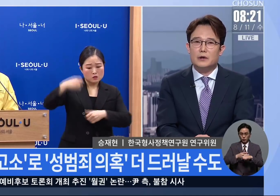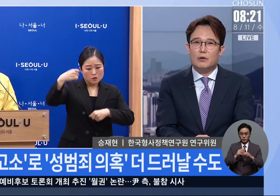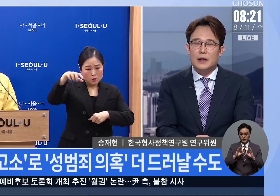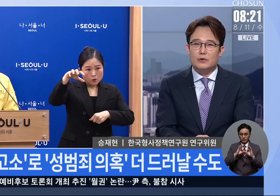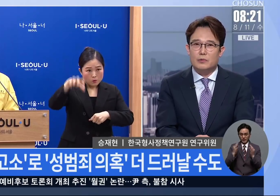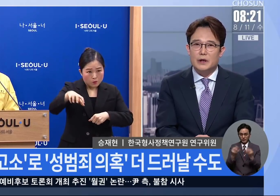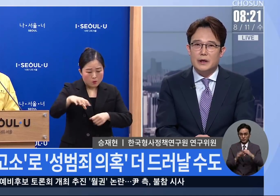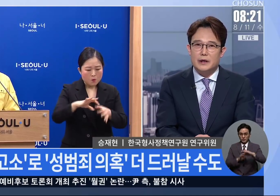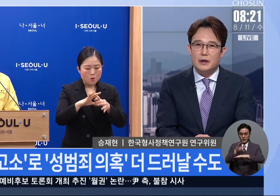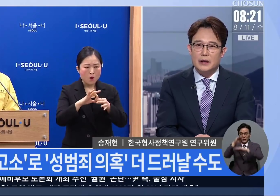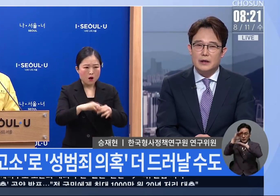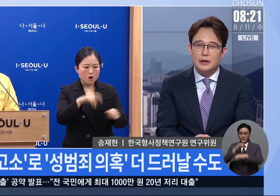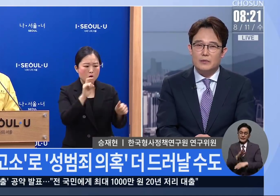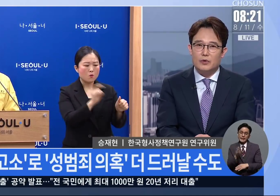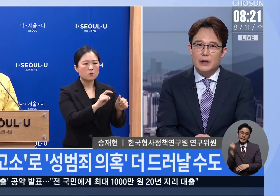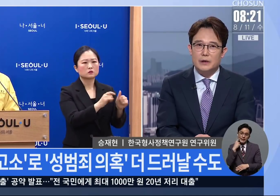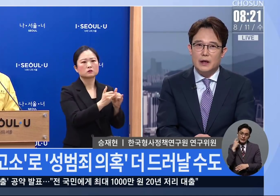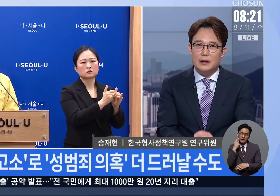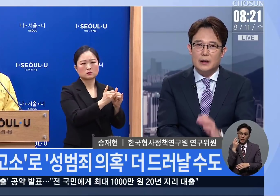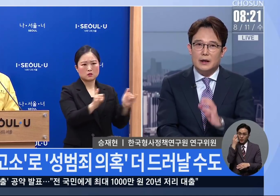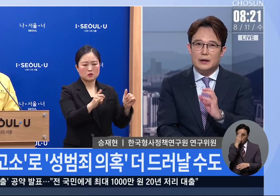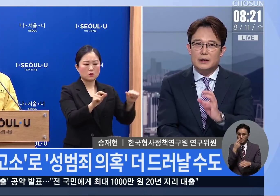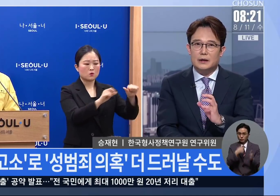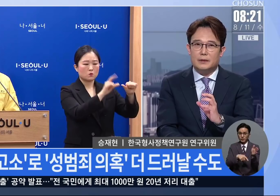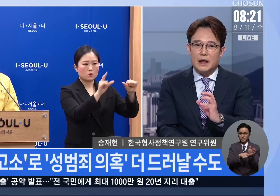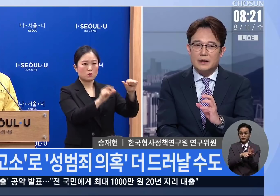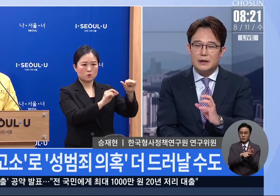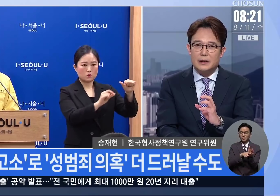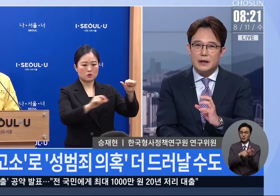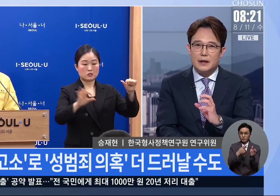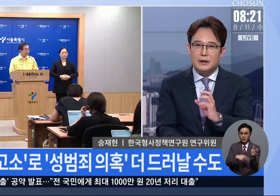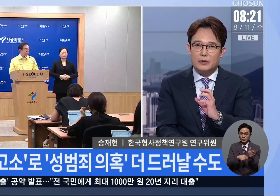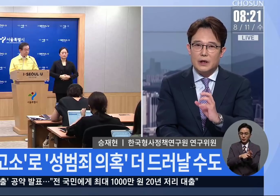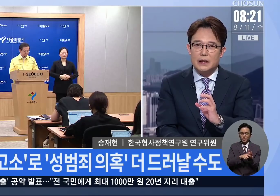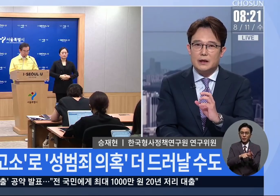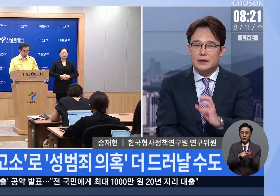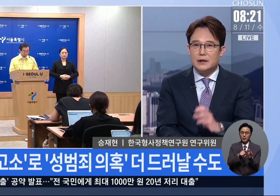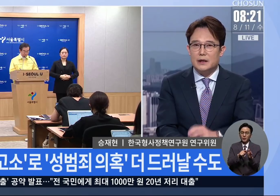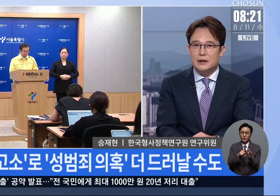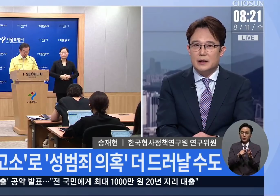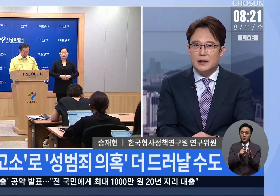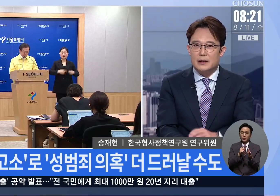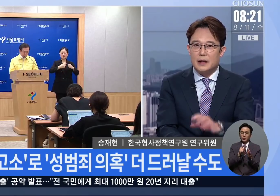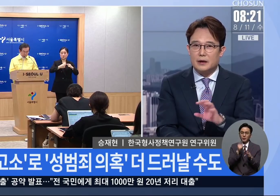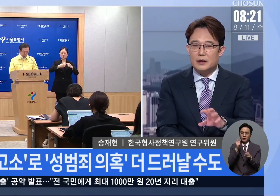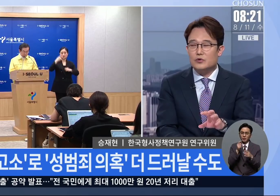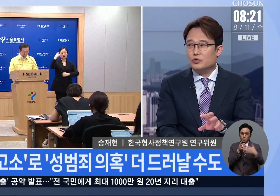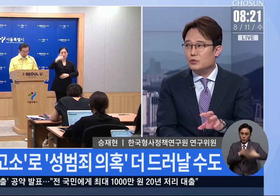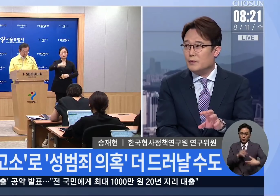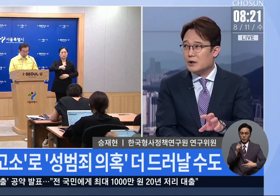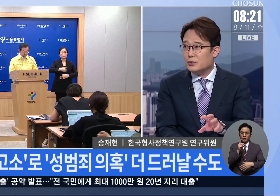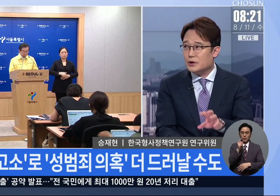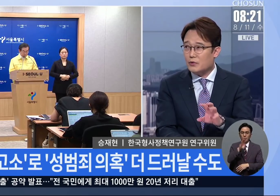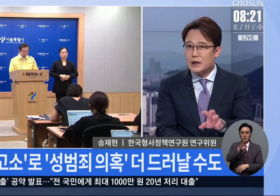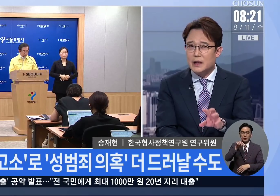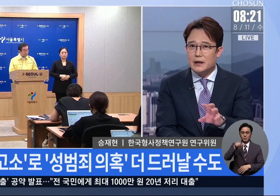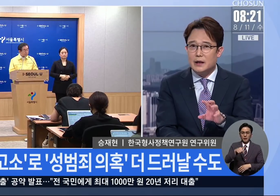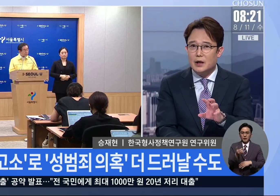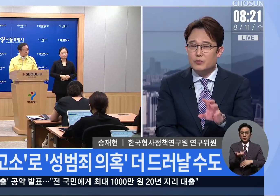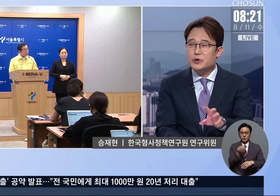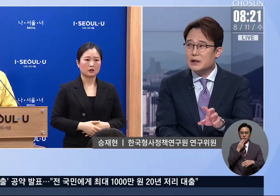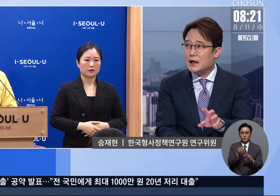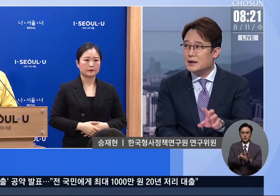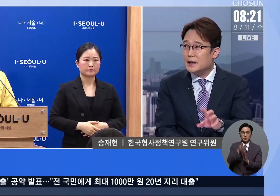조금 거슬러 올라가서 국민들께서 기억하시는지는 모르겠지만 그 박 전 시장께서 굉장히 극단적인 선택을 했을 때 특정 유튜브 방송에서